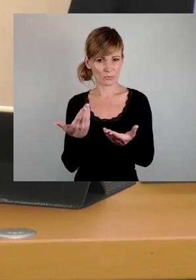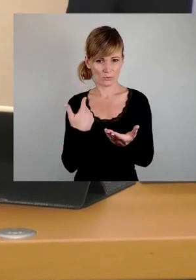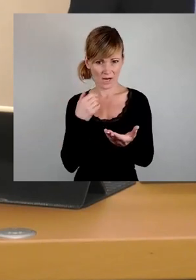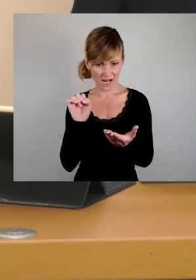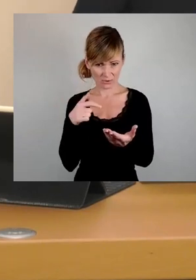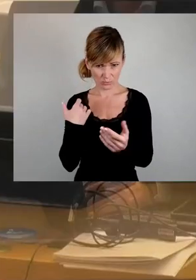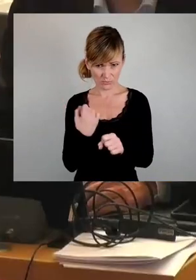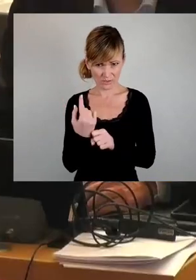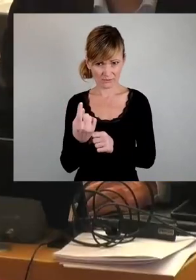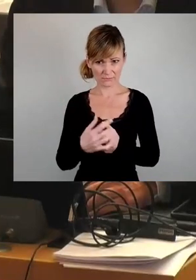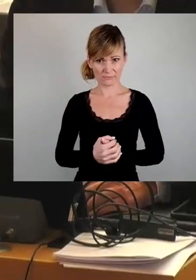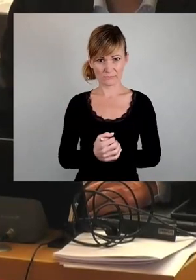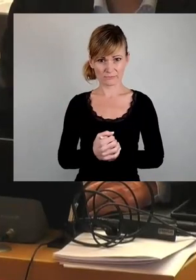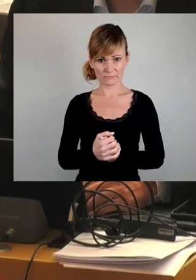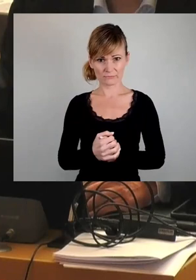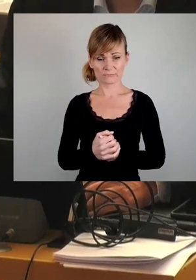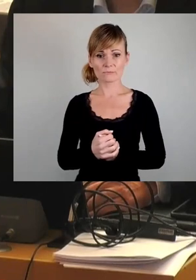machen? Also,